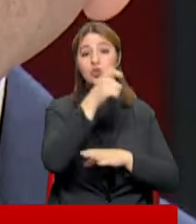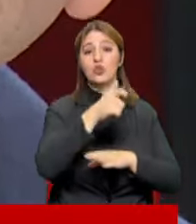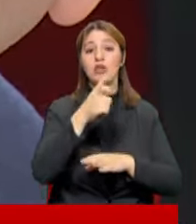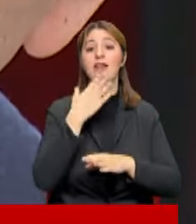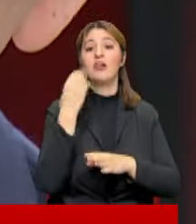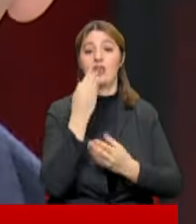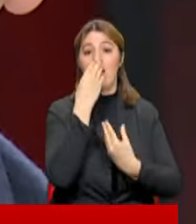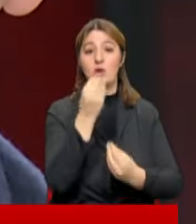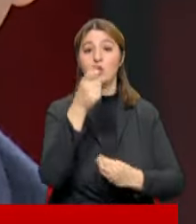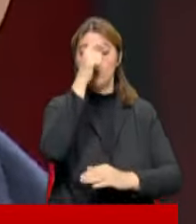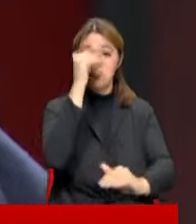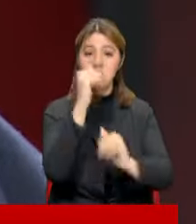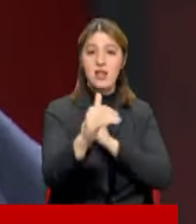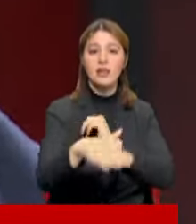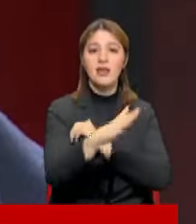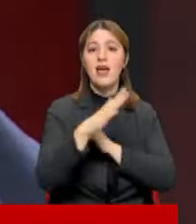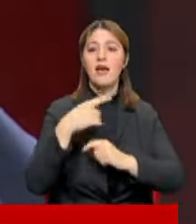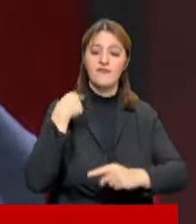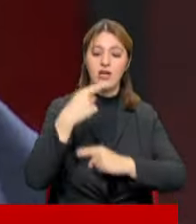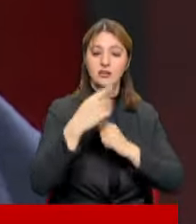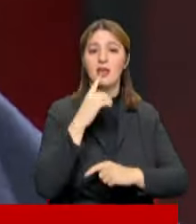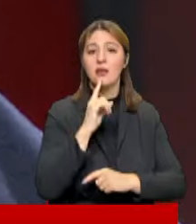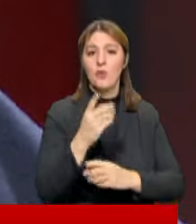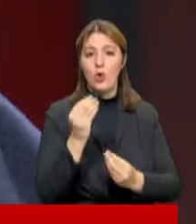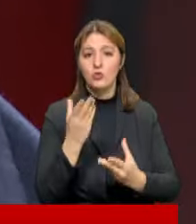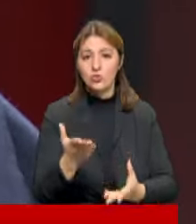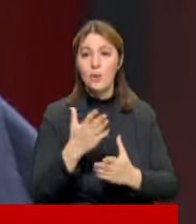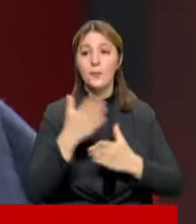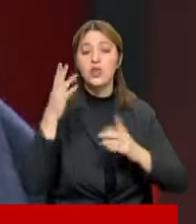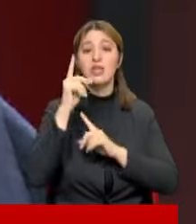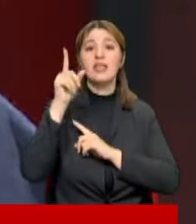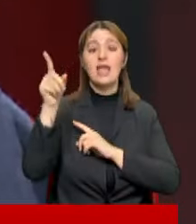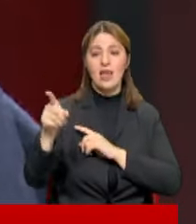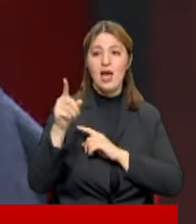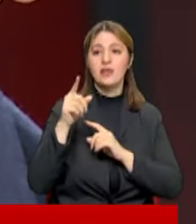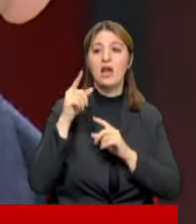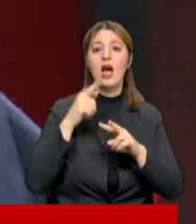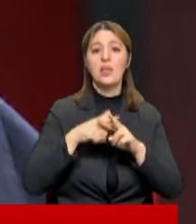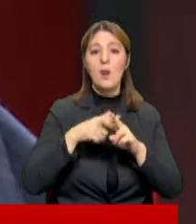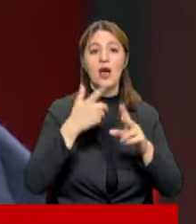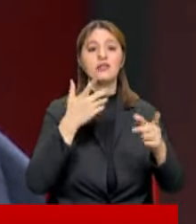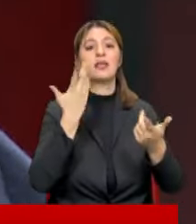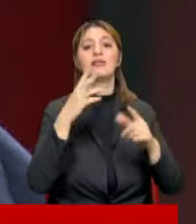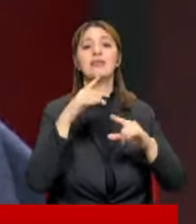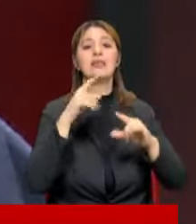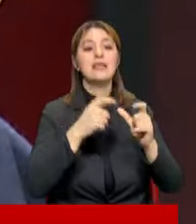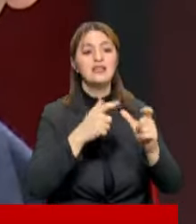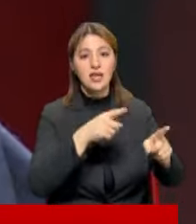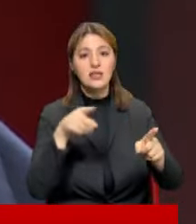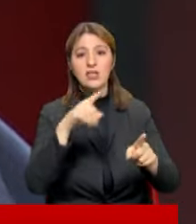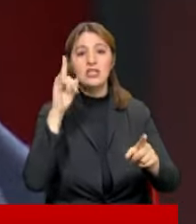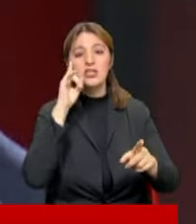etti Türk milletine vasiyeti oldu Büyük İskender Anibal Sezar ve Napolyon'un Kıskandığı bir